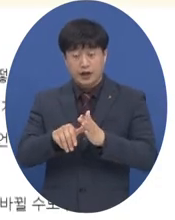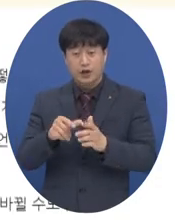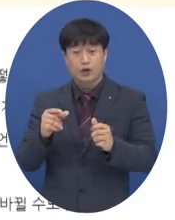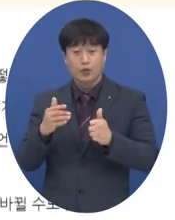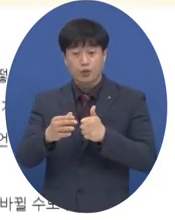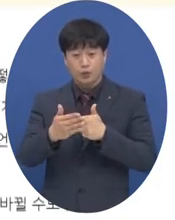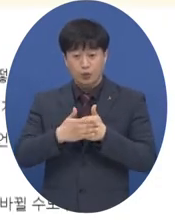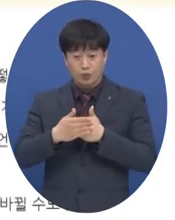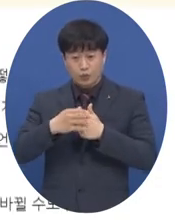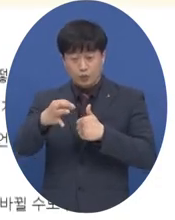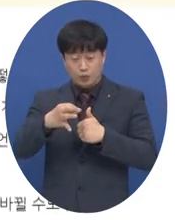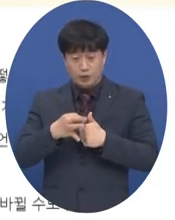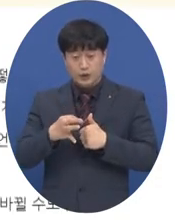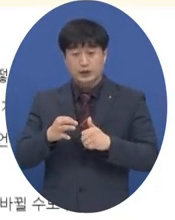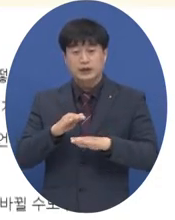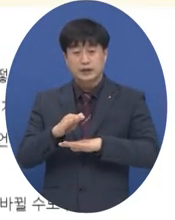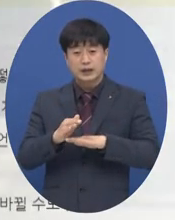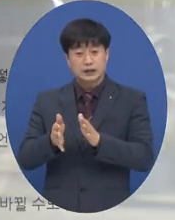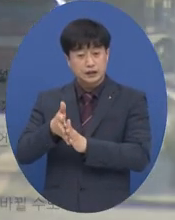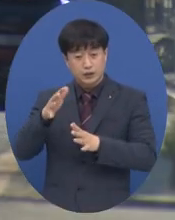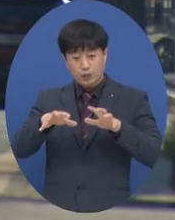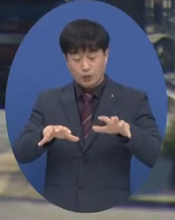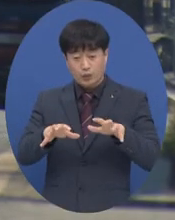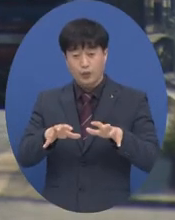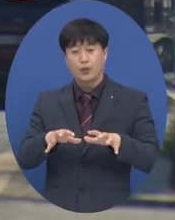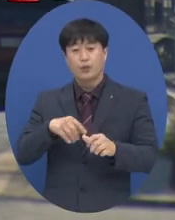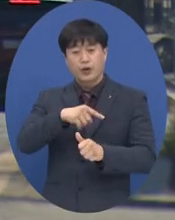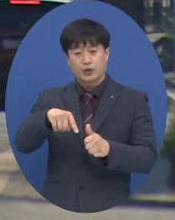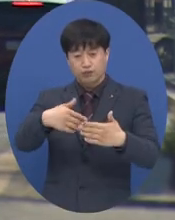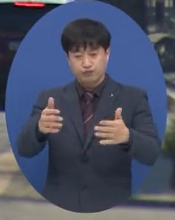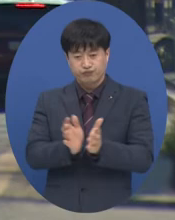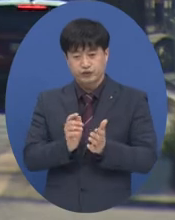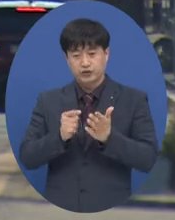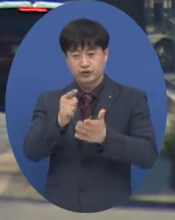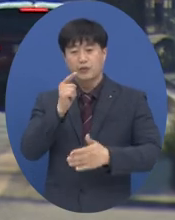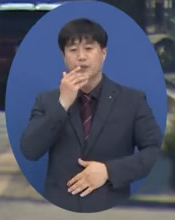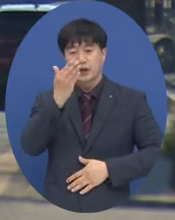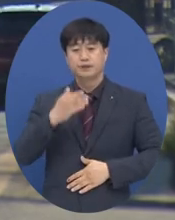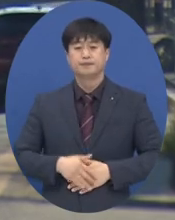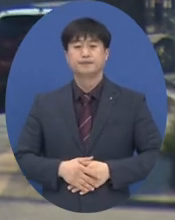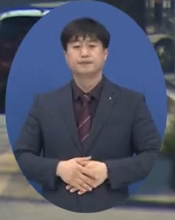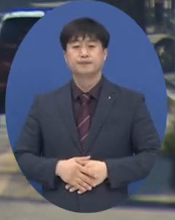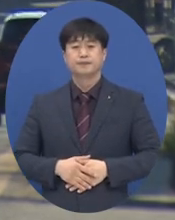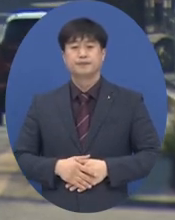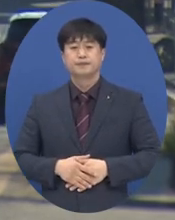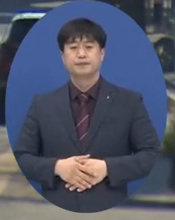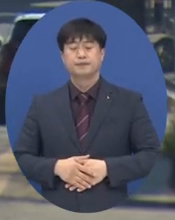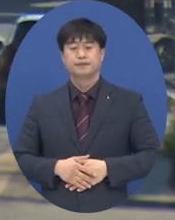차량 등록 식은 환경부서로 하면 됩니다. 경기CCTV 최창순입니다.